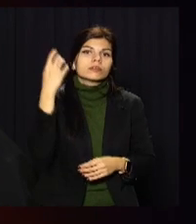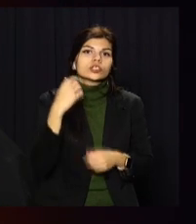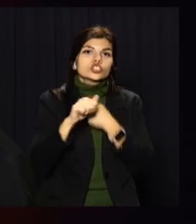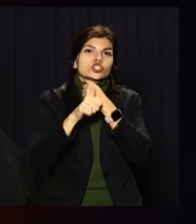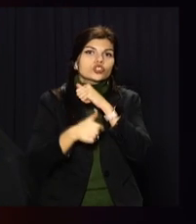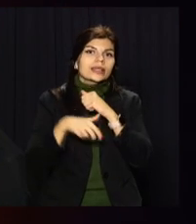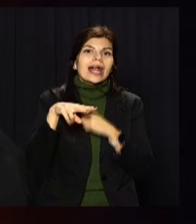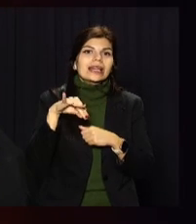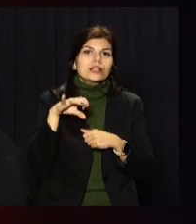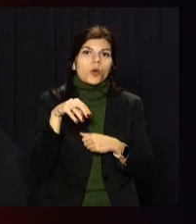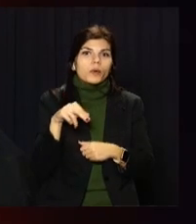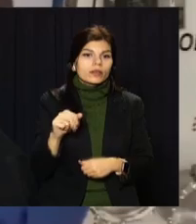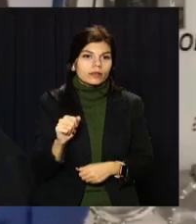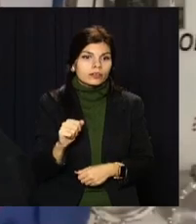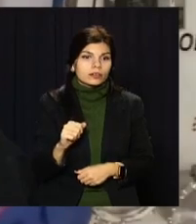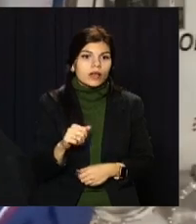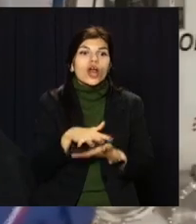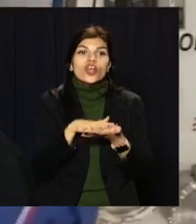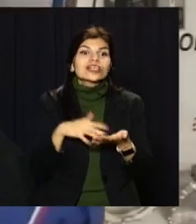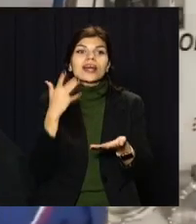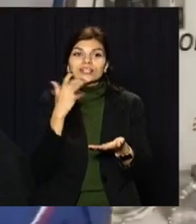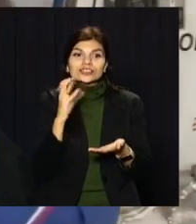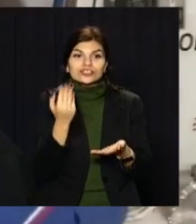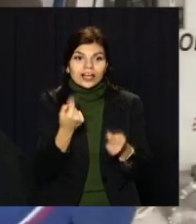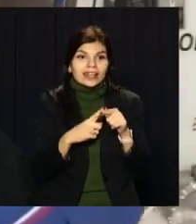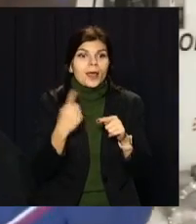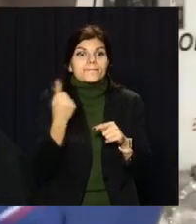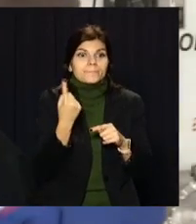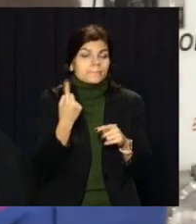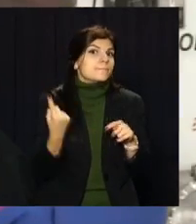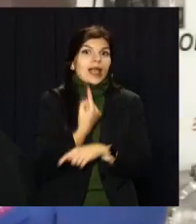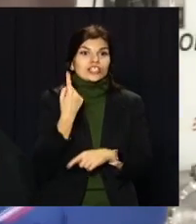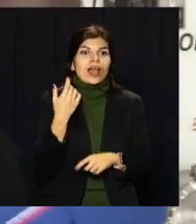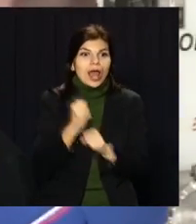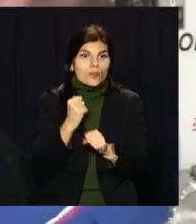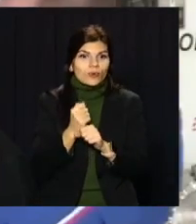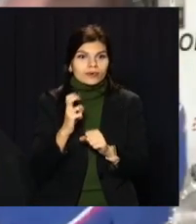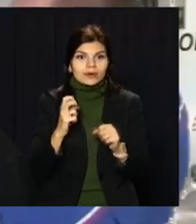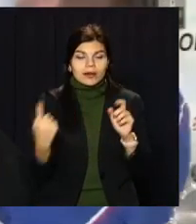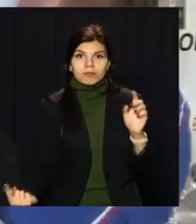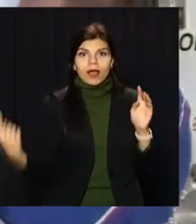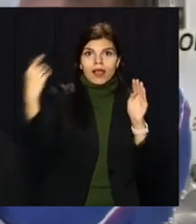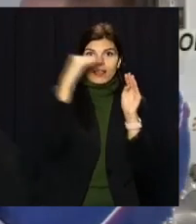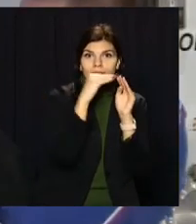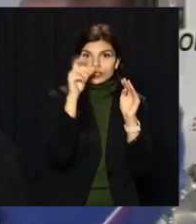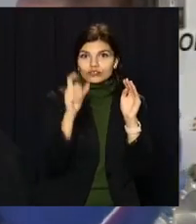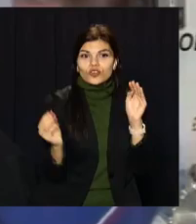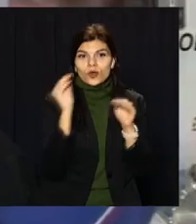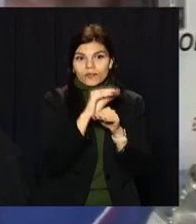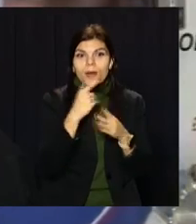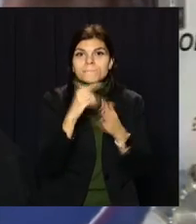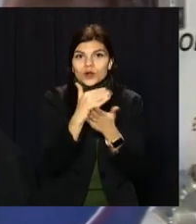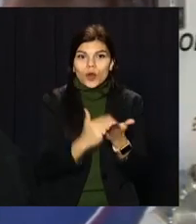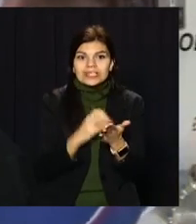Канаверал 16 листопада. Для США це перший робочий пілотований політ після завершення програми Space Shuttle